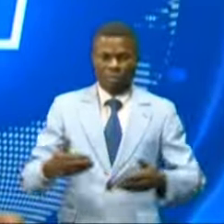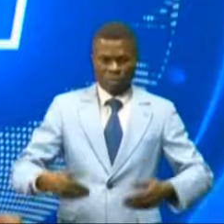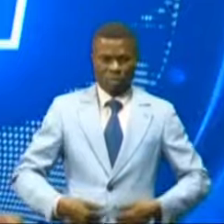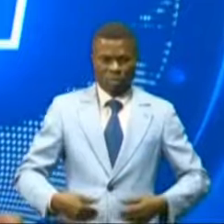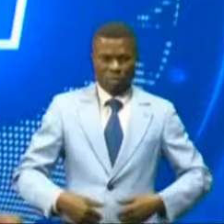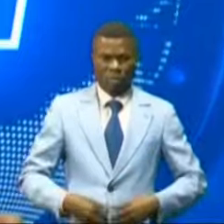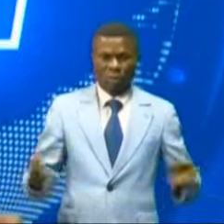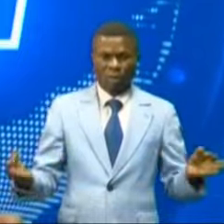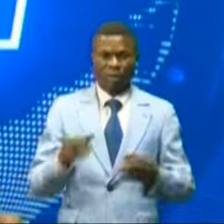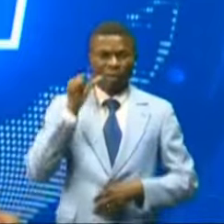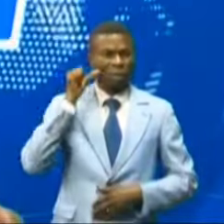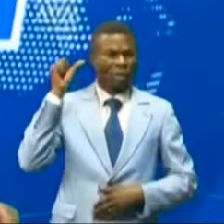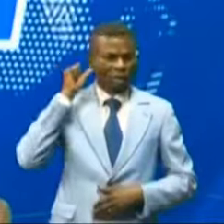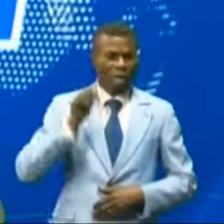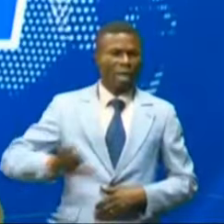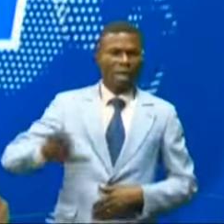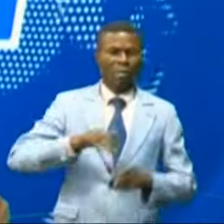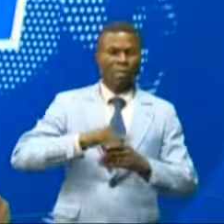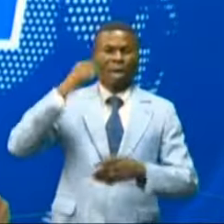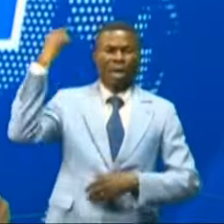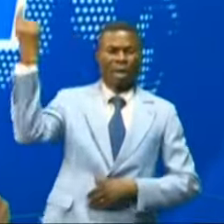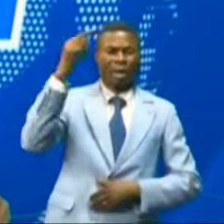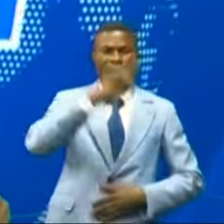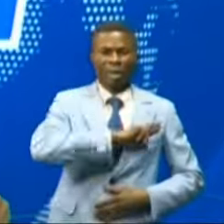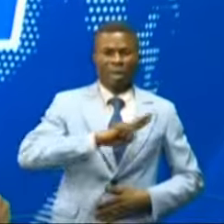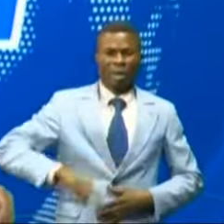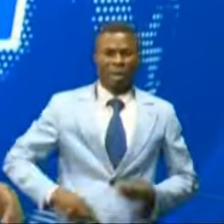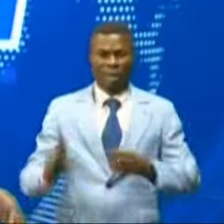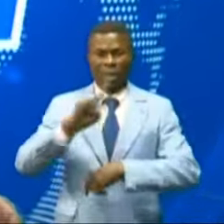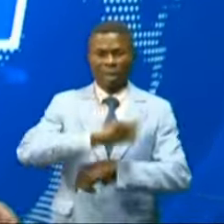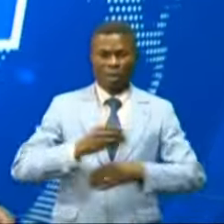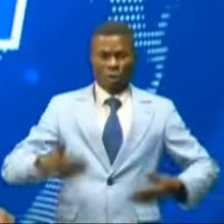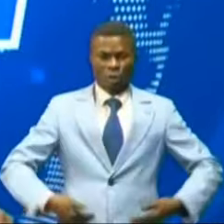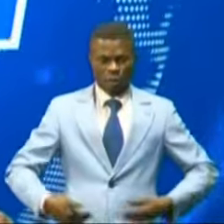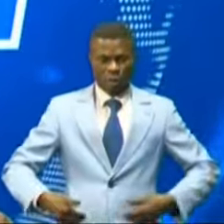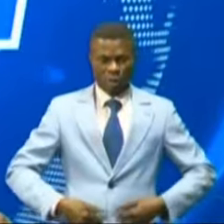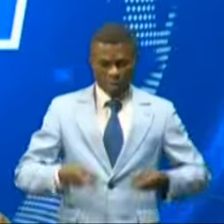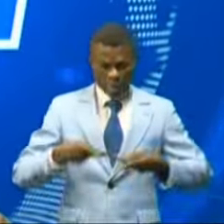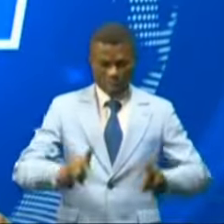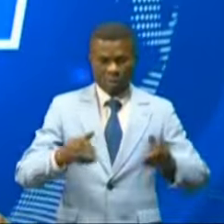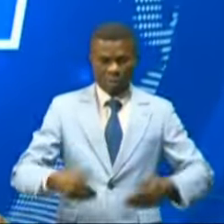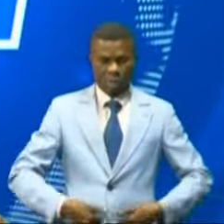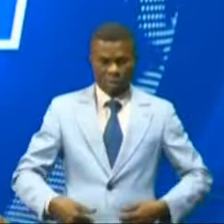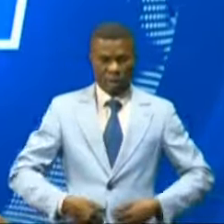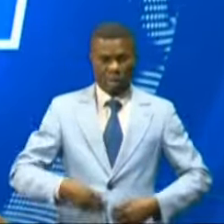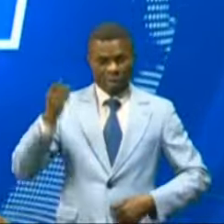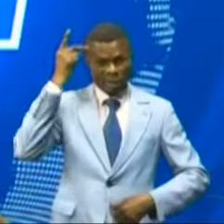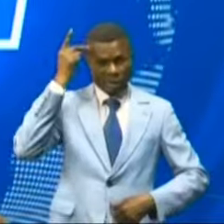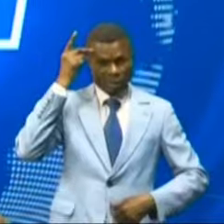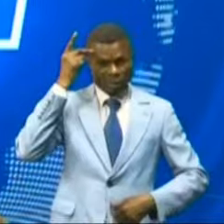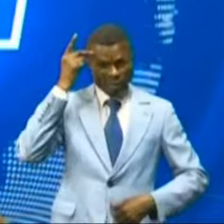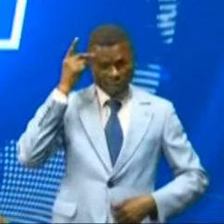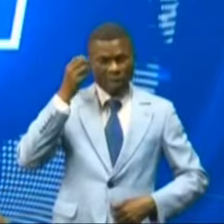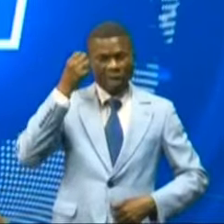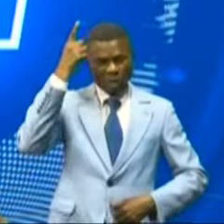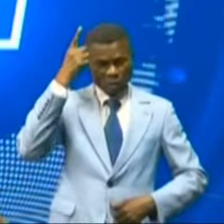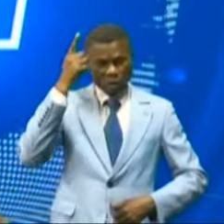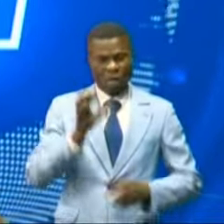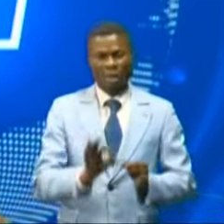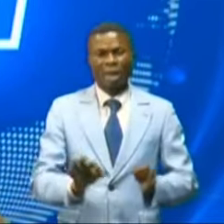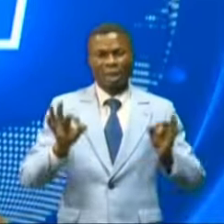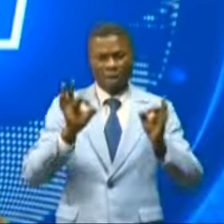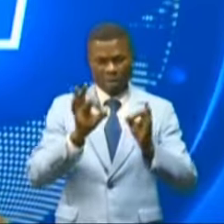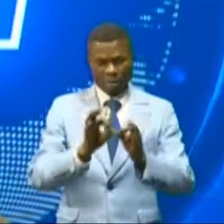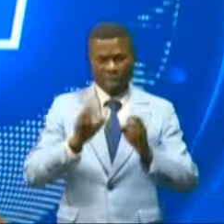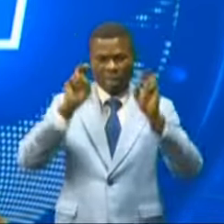a été célébrée hier partout dans le monde en RDC. Cette journée dédiée à la jeunesse a permis aux jeunes de la capitale de comprendre la pertinence